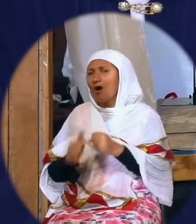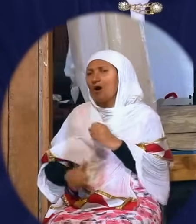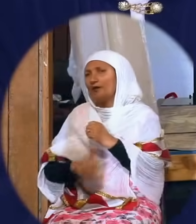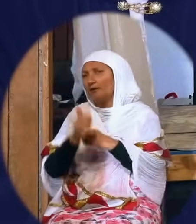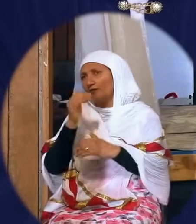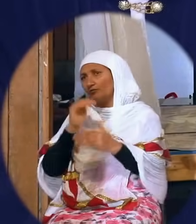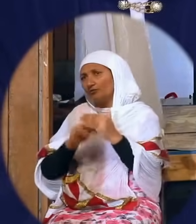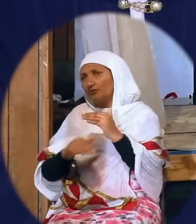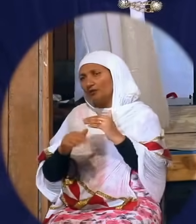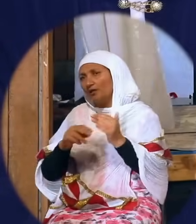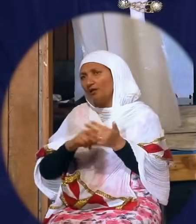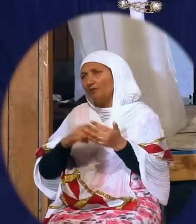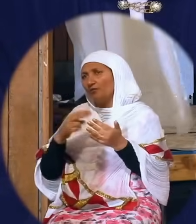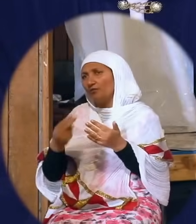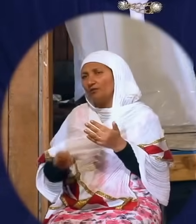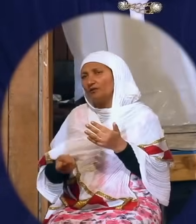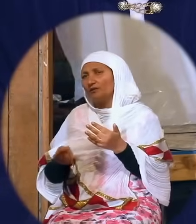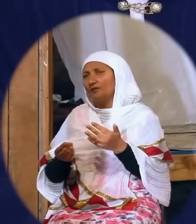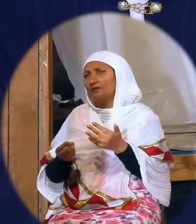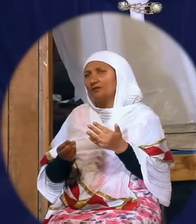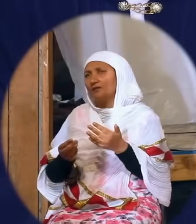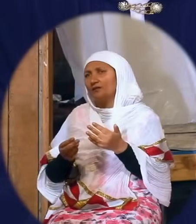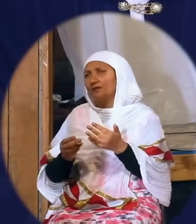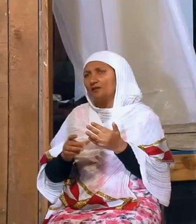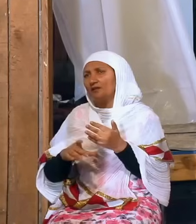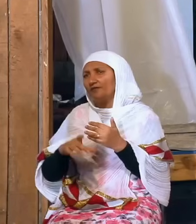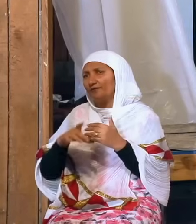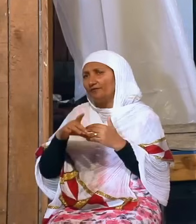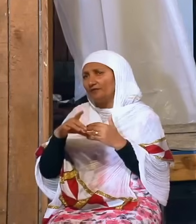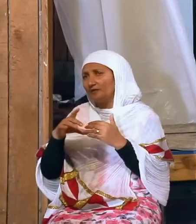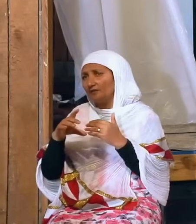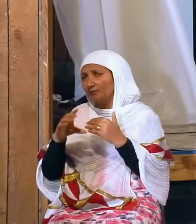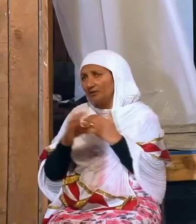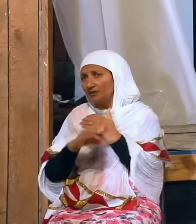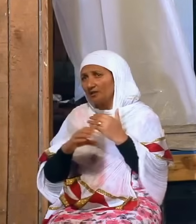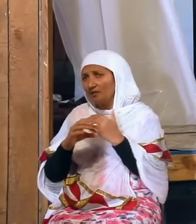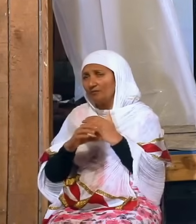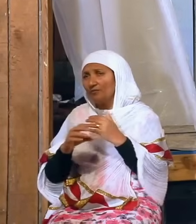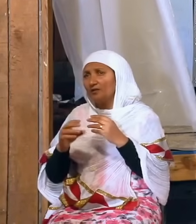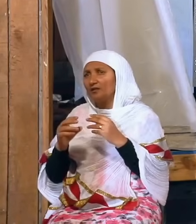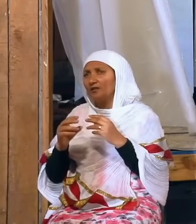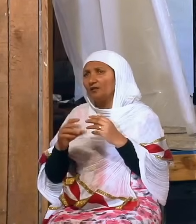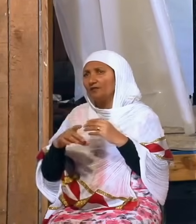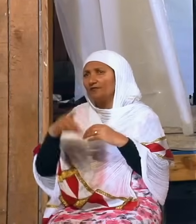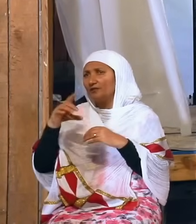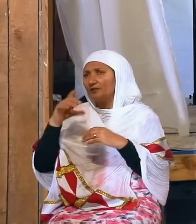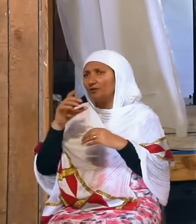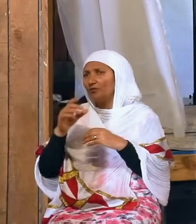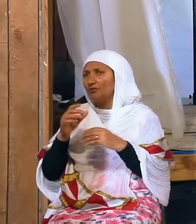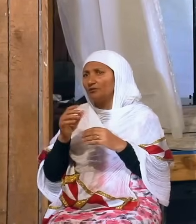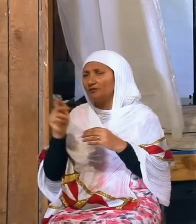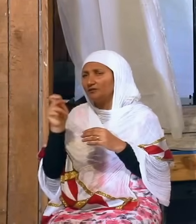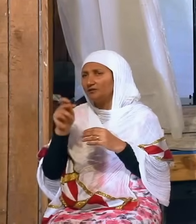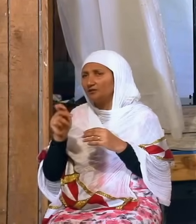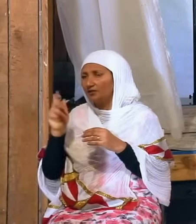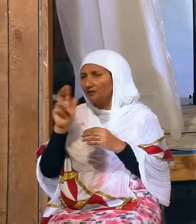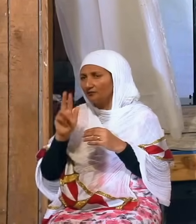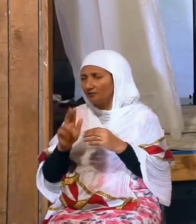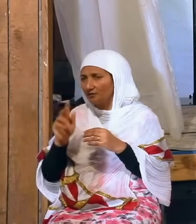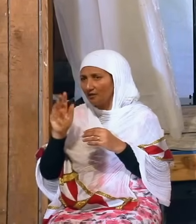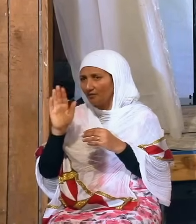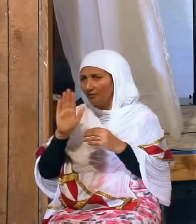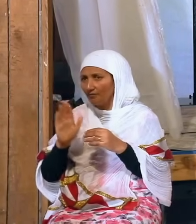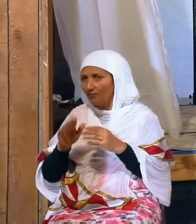ተናይ። ቤተክርስቲያንም ከፍተኛውን ድርሻ መውጣት አለባት። ለምሳሌ አሁን እናንተ እዚህ ሀገር ይሄንኛ ማድረግ አንችልም